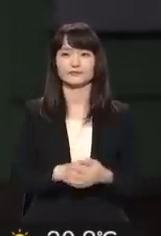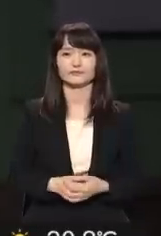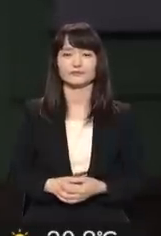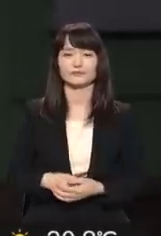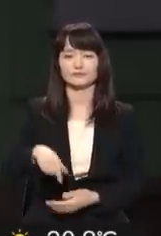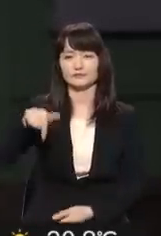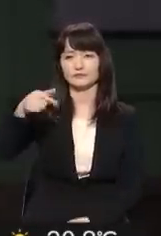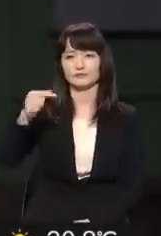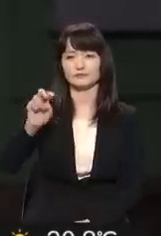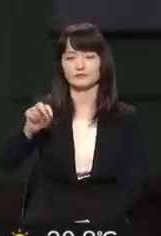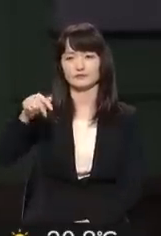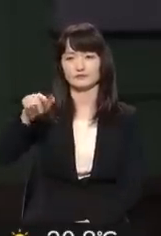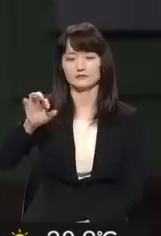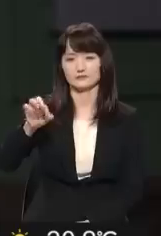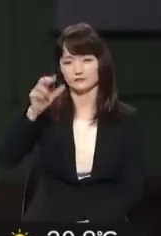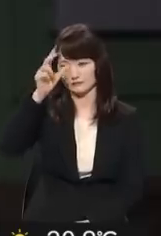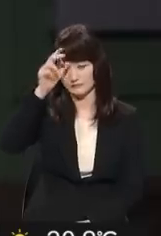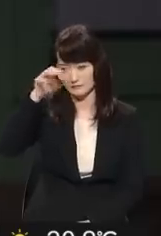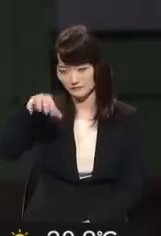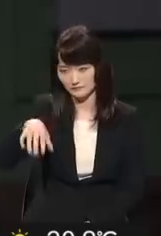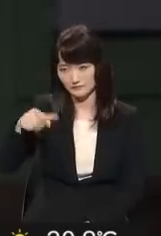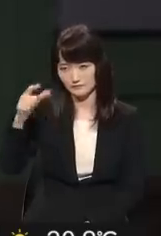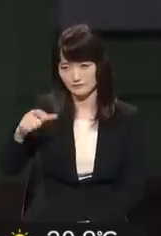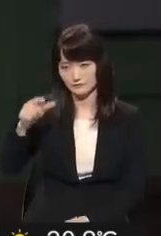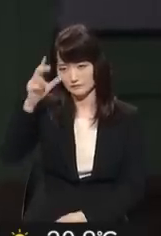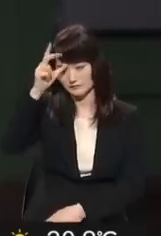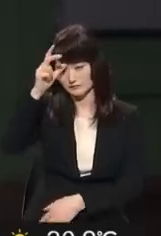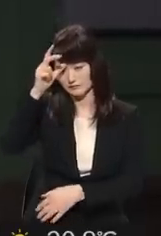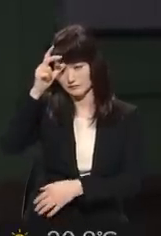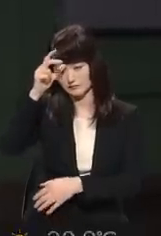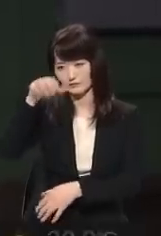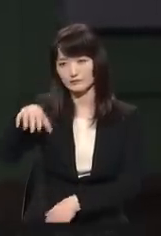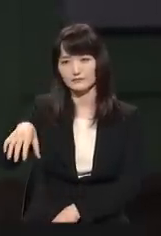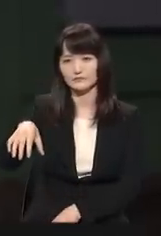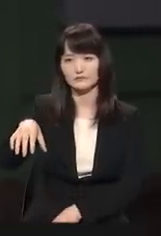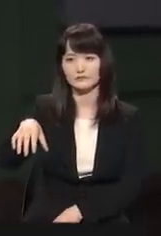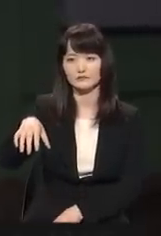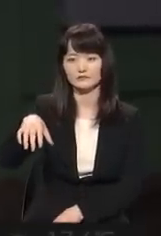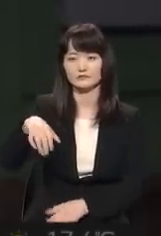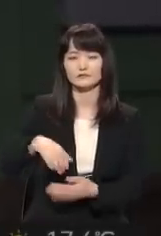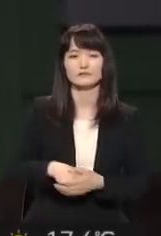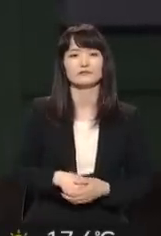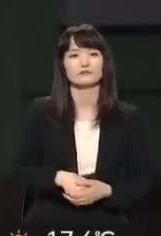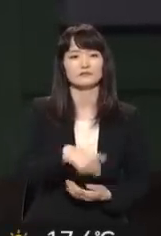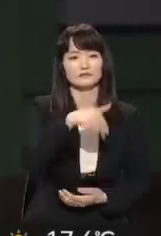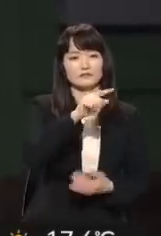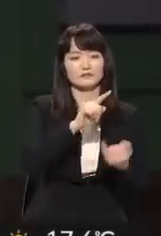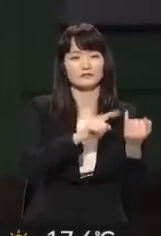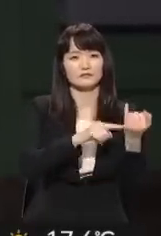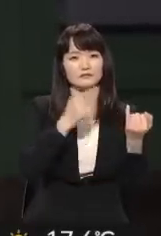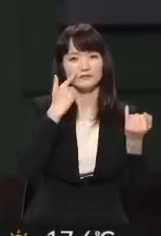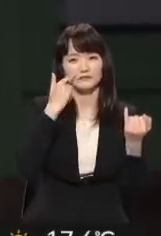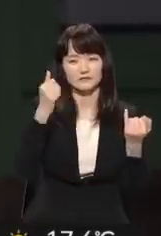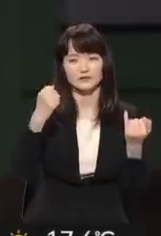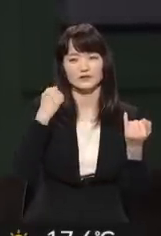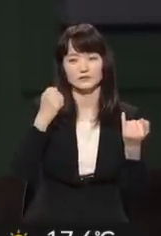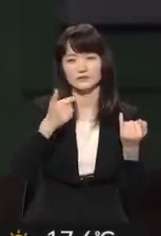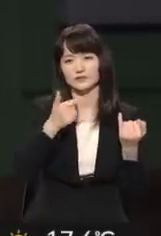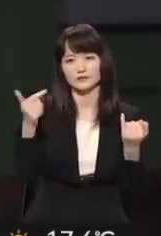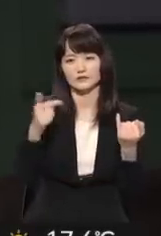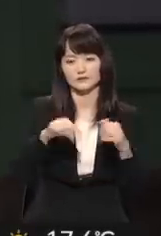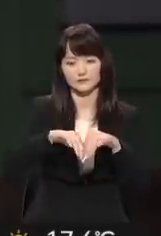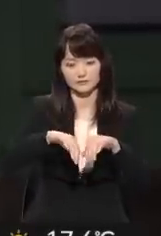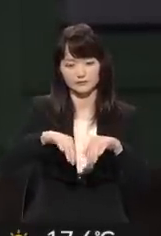금정경찰서 강력팀장들 그리고 정유정 아버지의 역할이 컸던 걸로 전해지고 있는데요. 이 정유정이 아버지랑 따로 살긴 했지만 종종 만났기